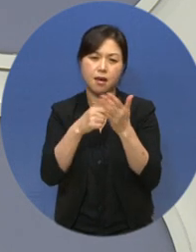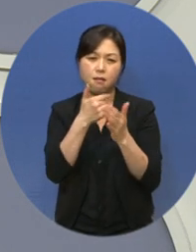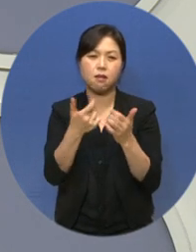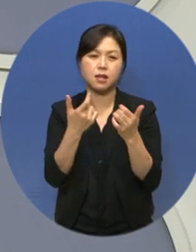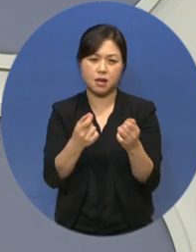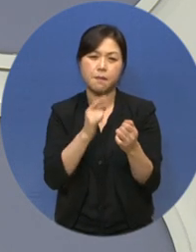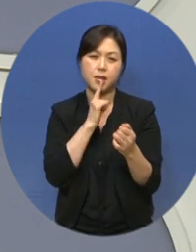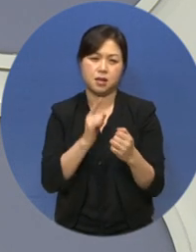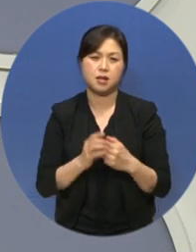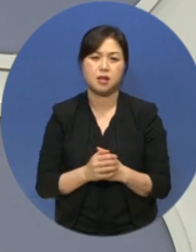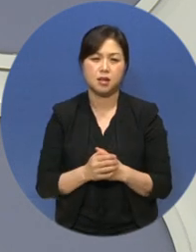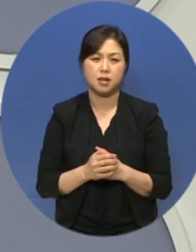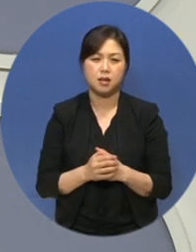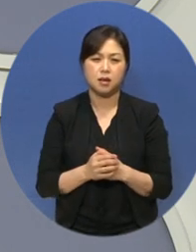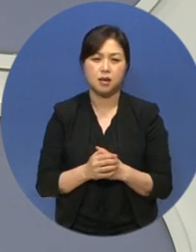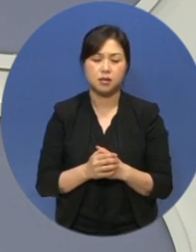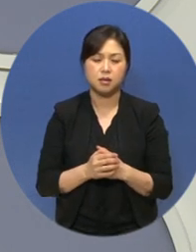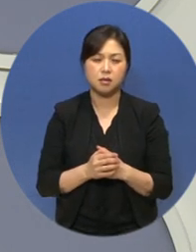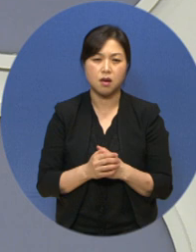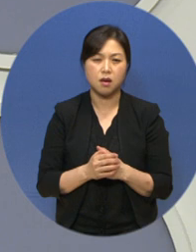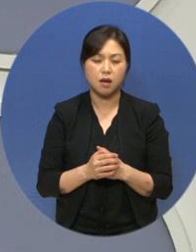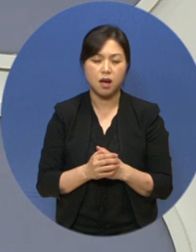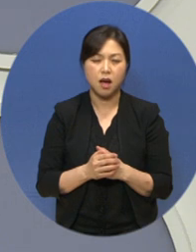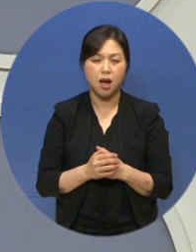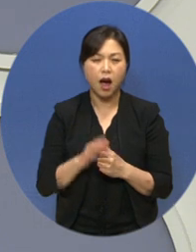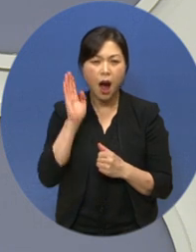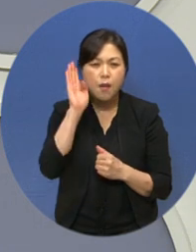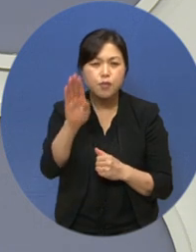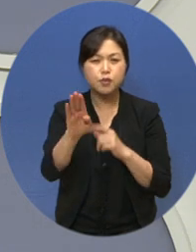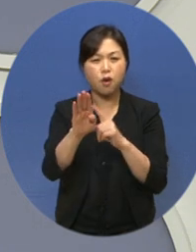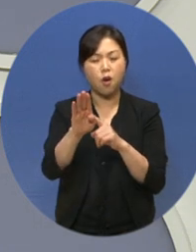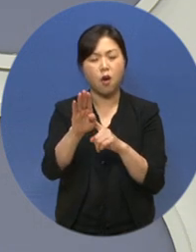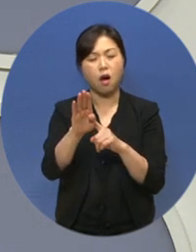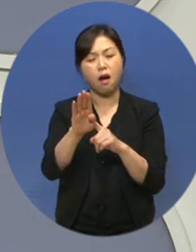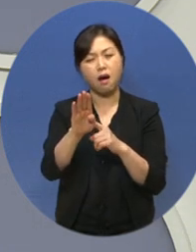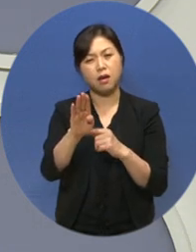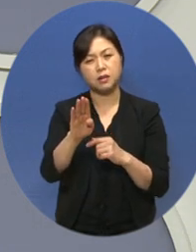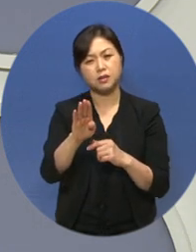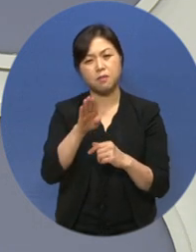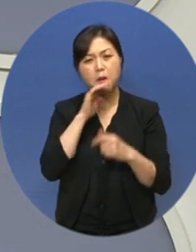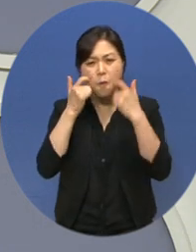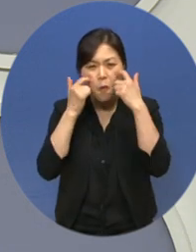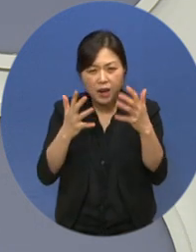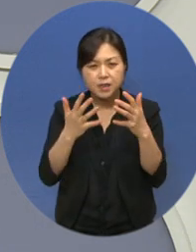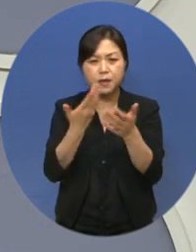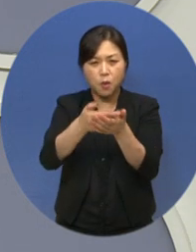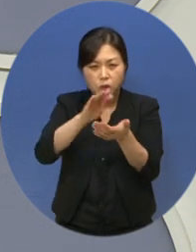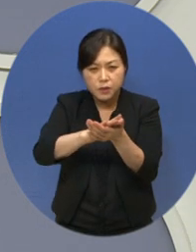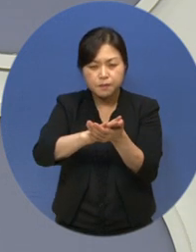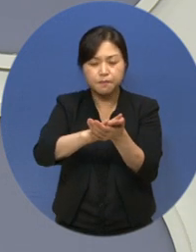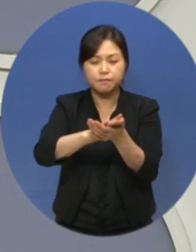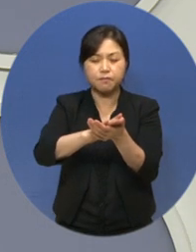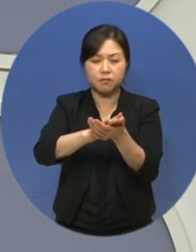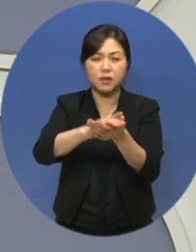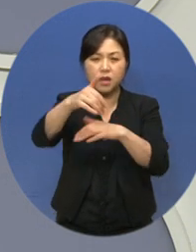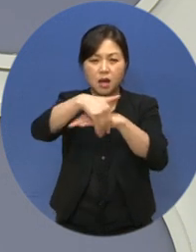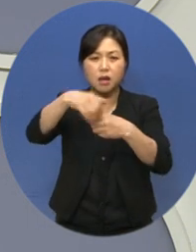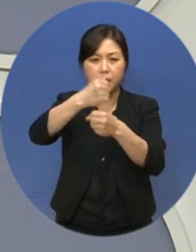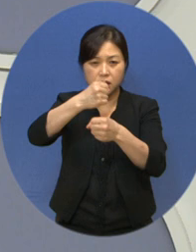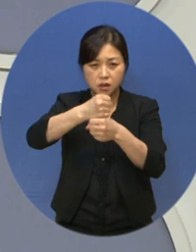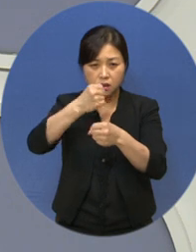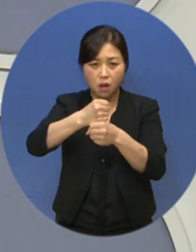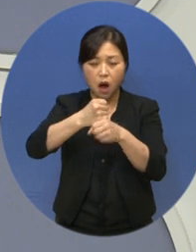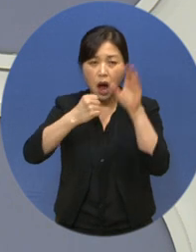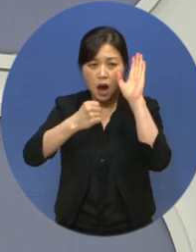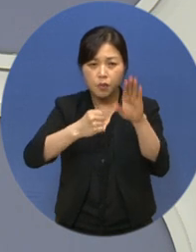이런 한국 꾸게 돼서 전모 백 년 천 년 만에 한번 올지도 모르는 그 폭우에 대며 쓰지도 모르지만 최소한